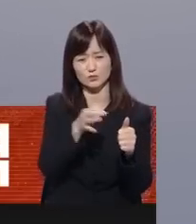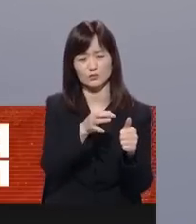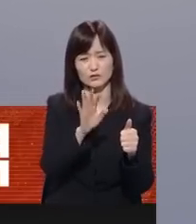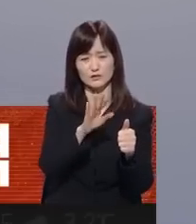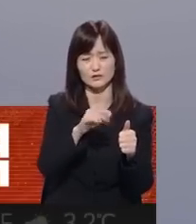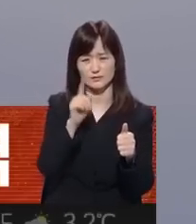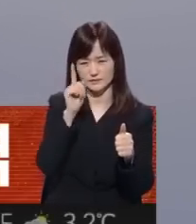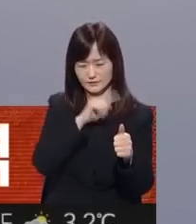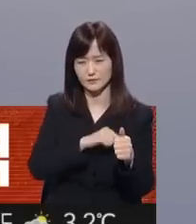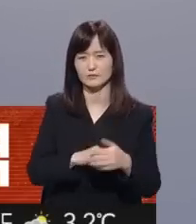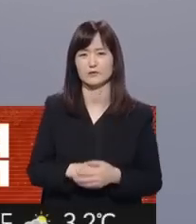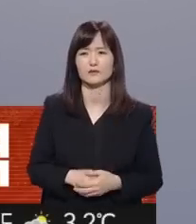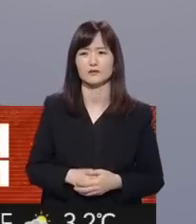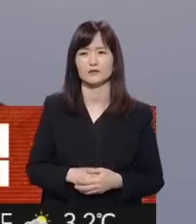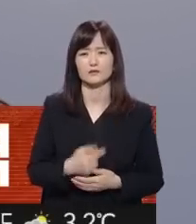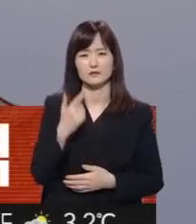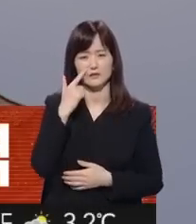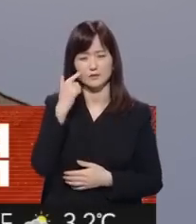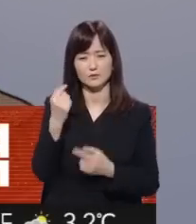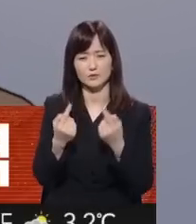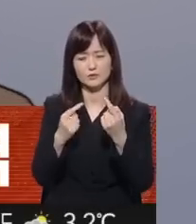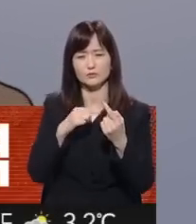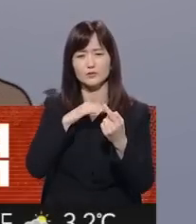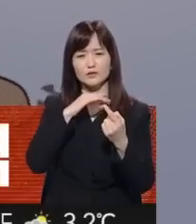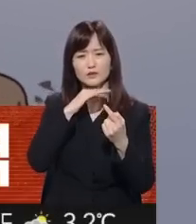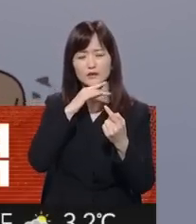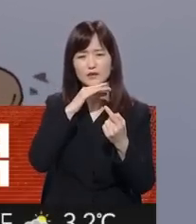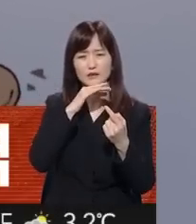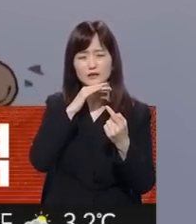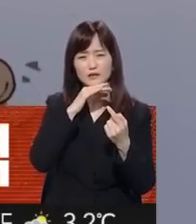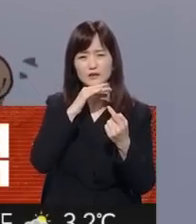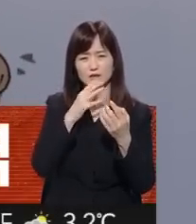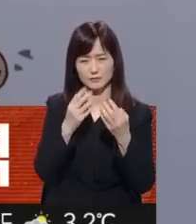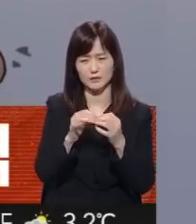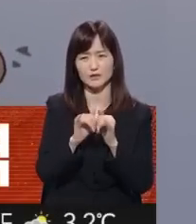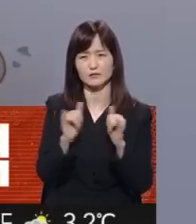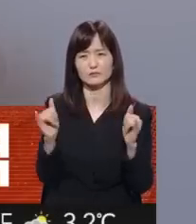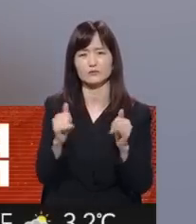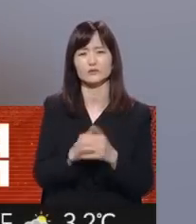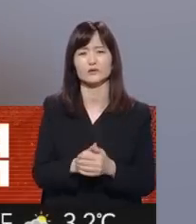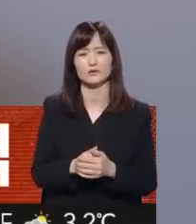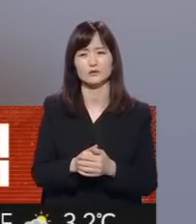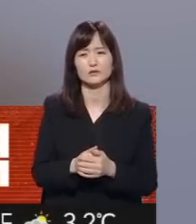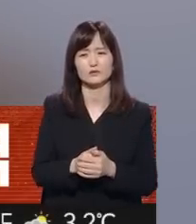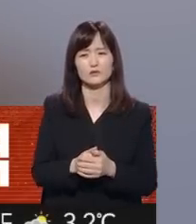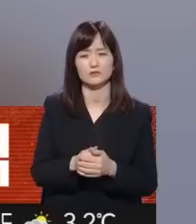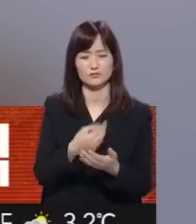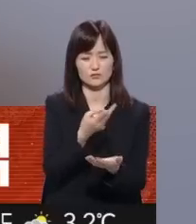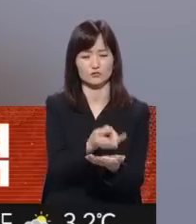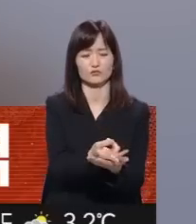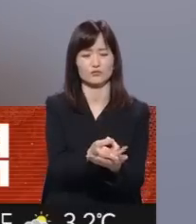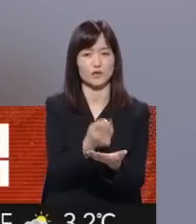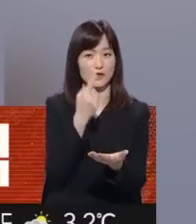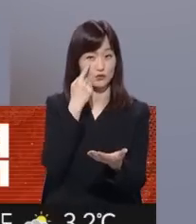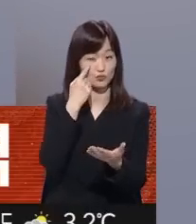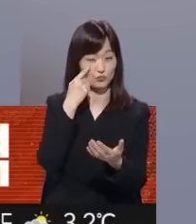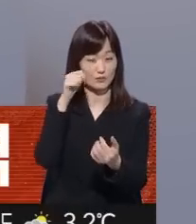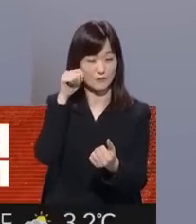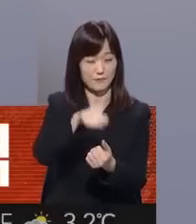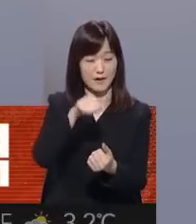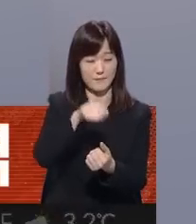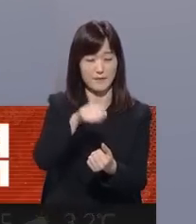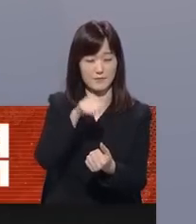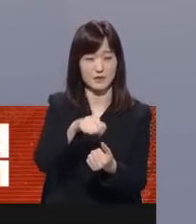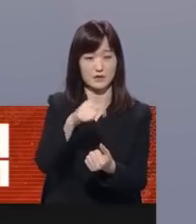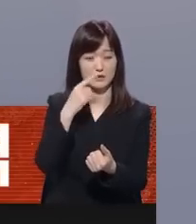괘씸한데 아버지 볼보다 더 나이가 많으신 분을 때려눕혀서 그것도 눈만 가격해서 결국에는 이렇게 이제 실명